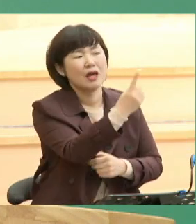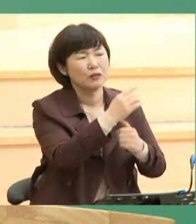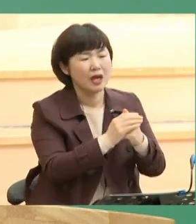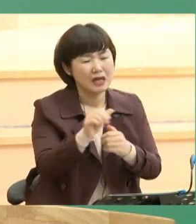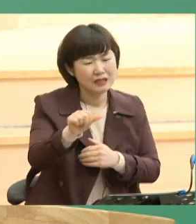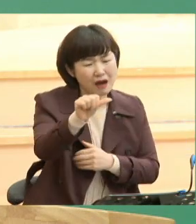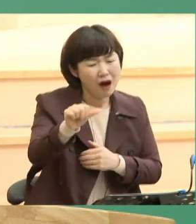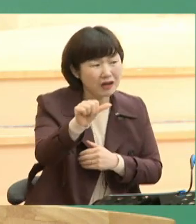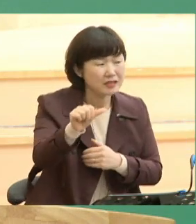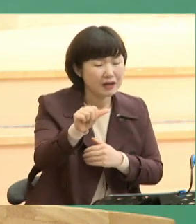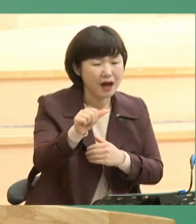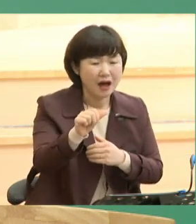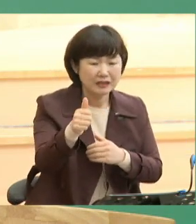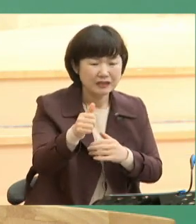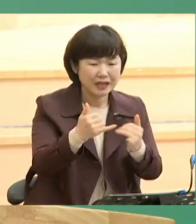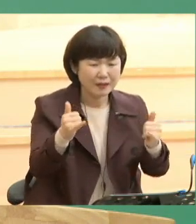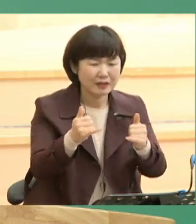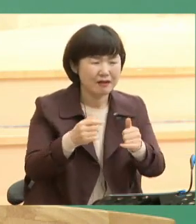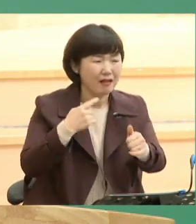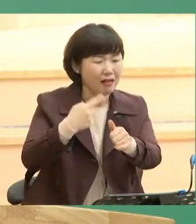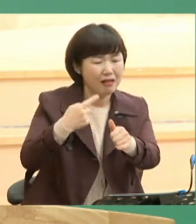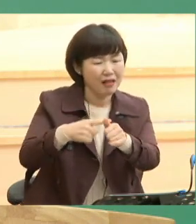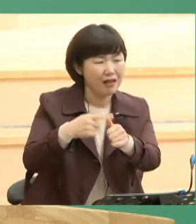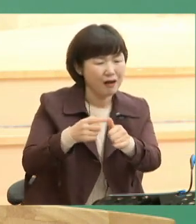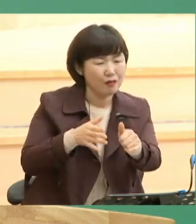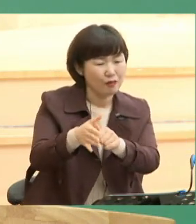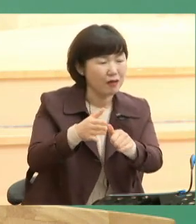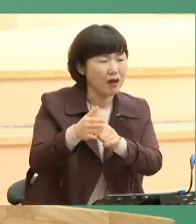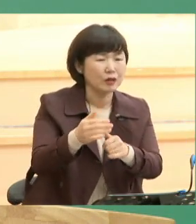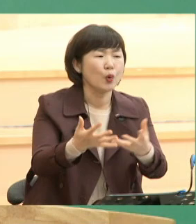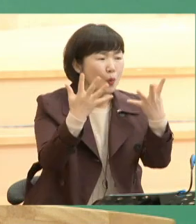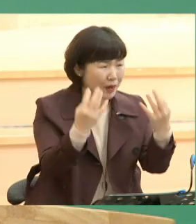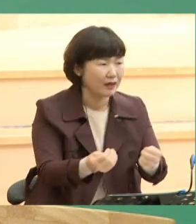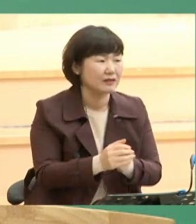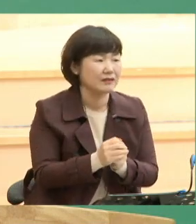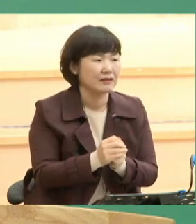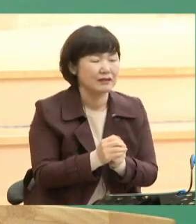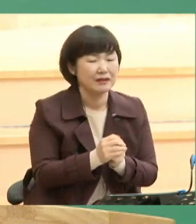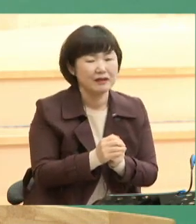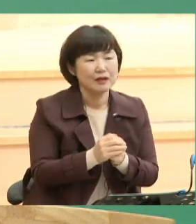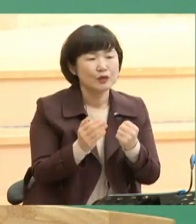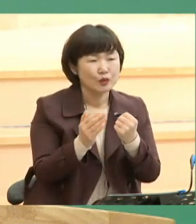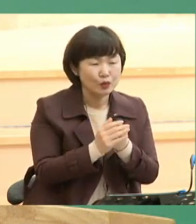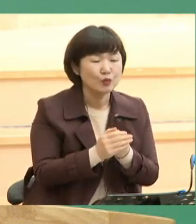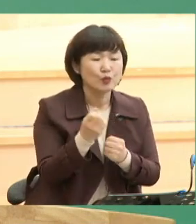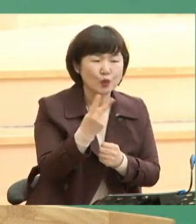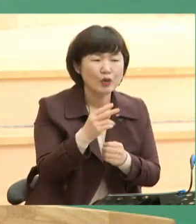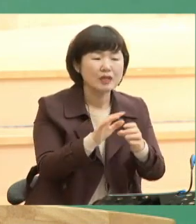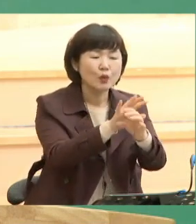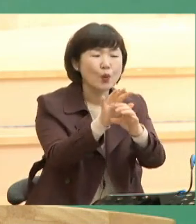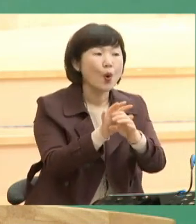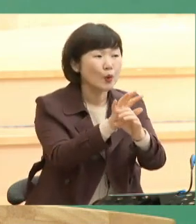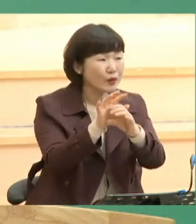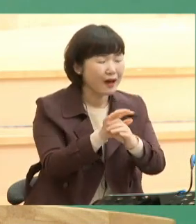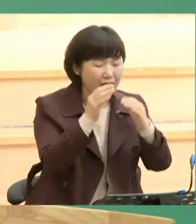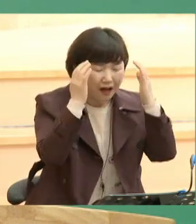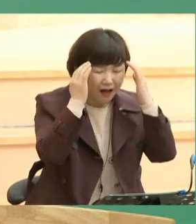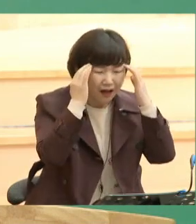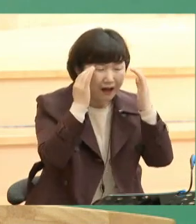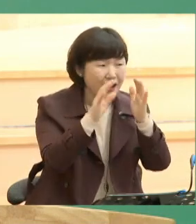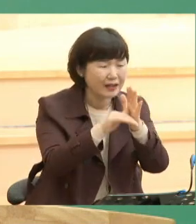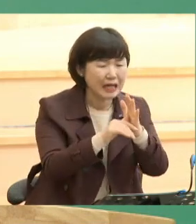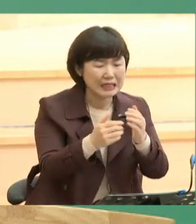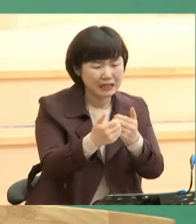범죄가 무관하지 않다 라는 게 지금 다 밝혀진 내용이 잖아요 더운 나나 커 론을 지내오면서 이 갈등의 골이 막